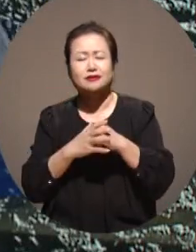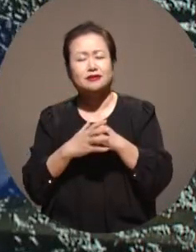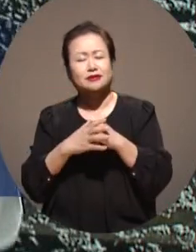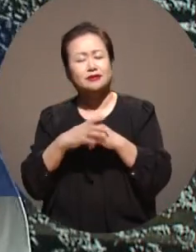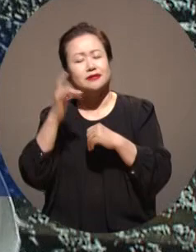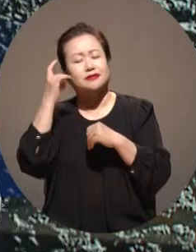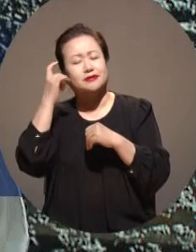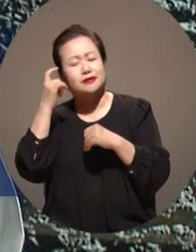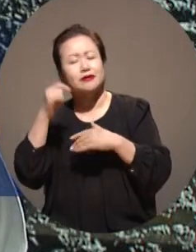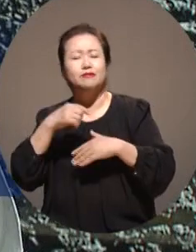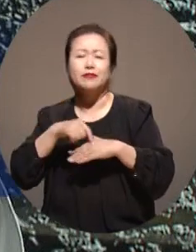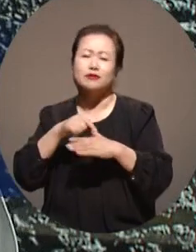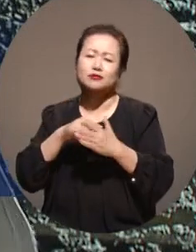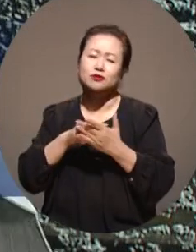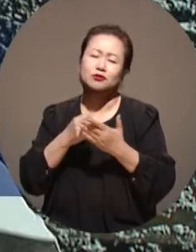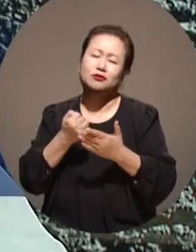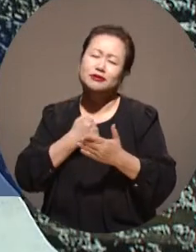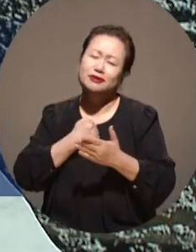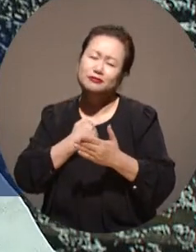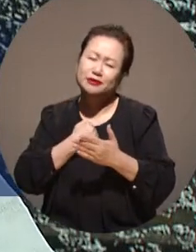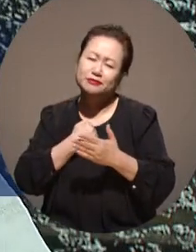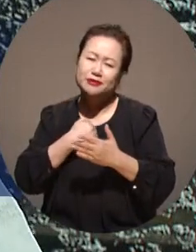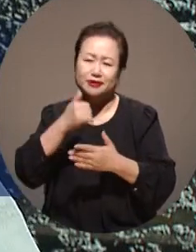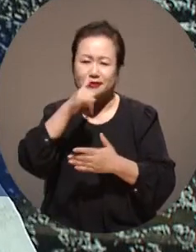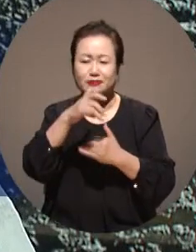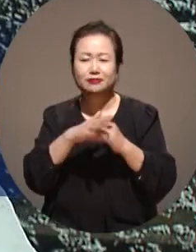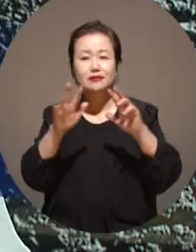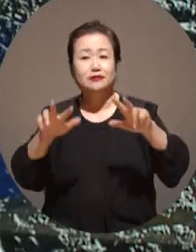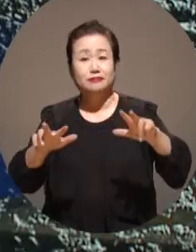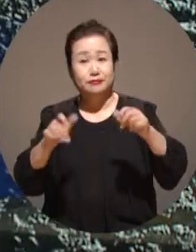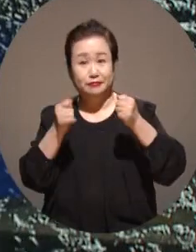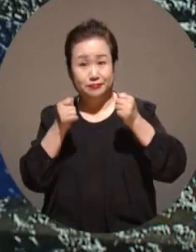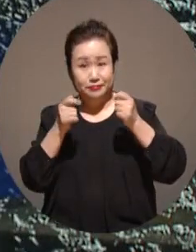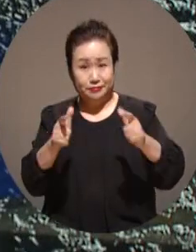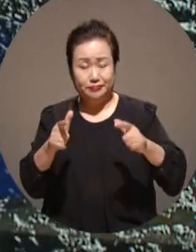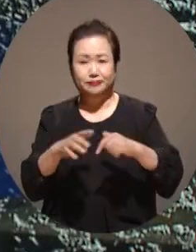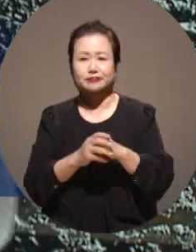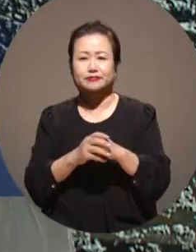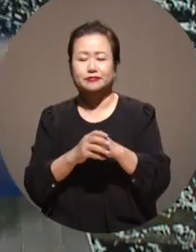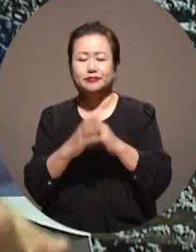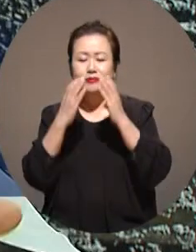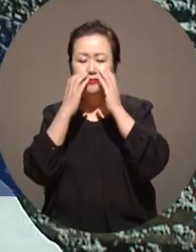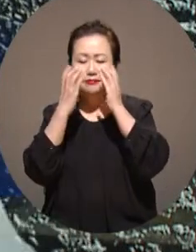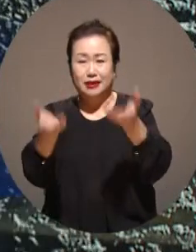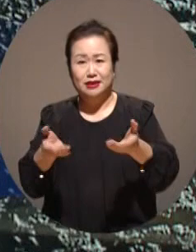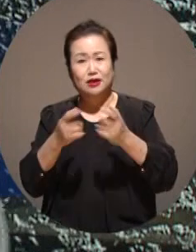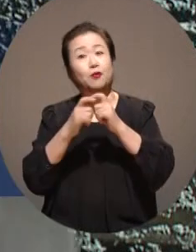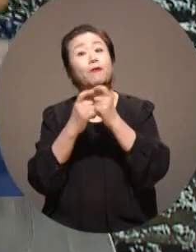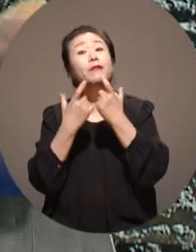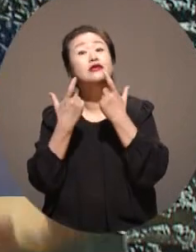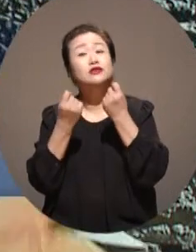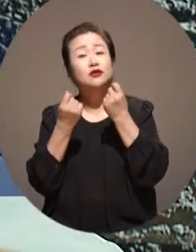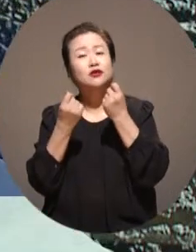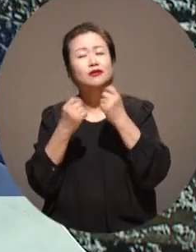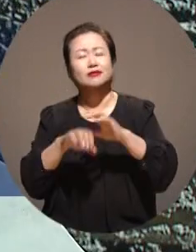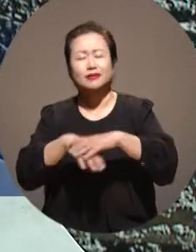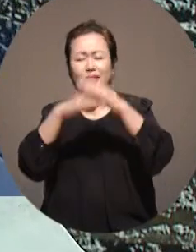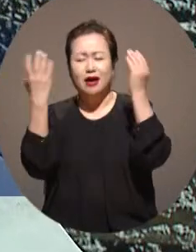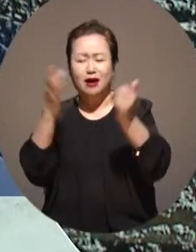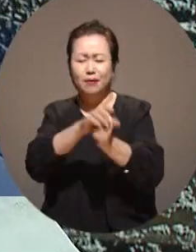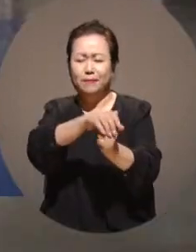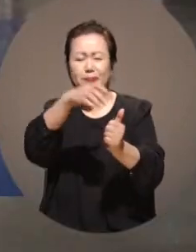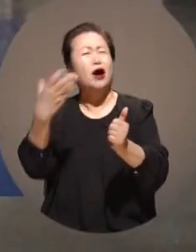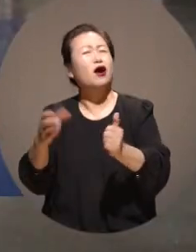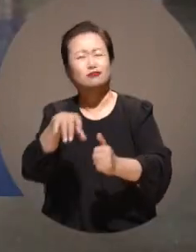심리적으로 답답함이 있은 것을 이번 기회에 마스크를 벗듯이 다 벗어 맛 좋겠다